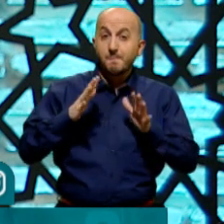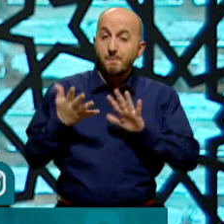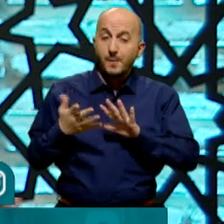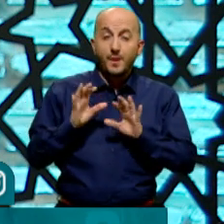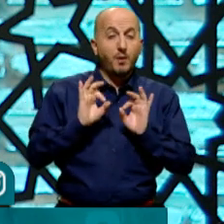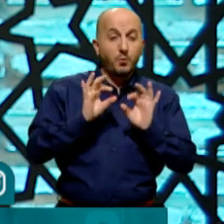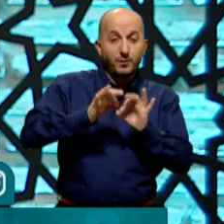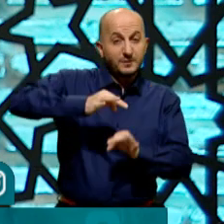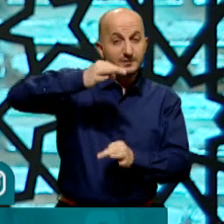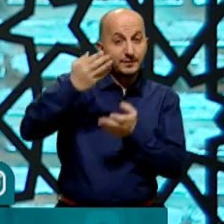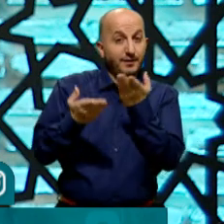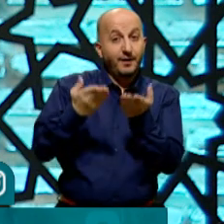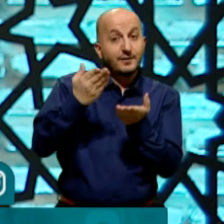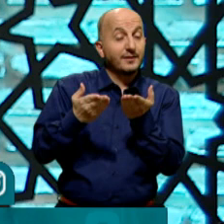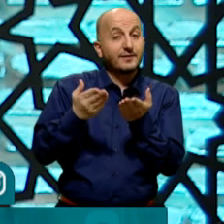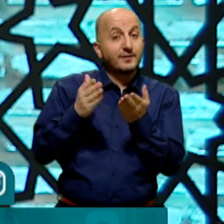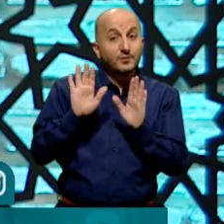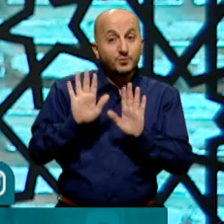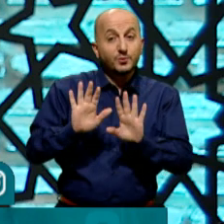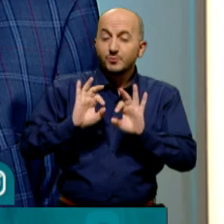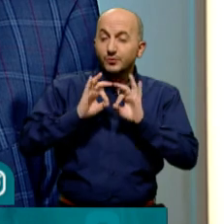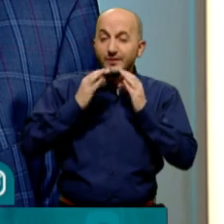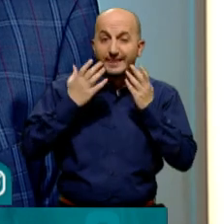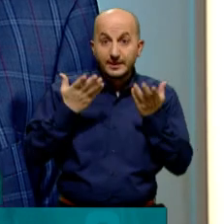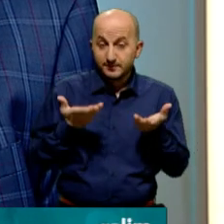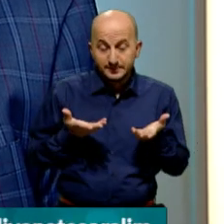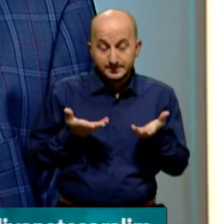bir insanın ahiretteki durumu nedir demiş.